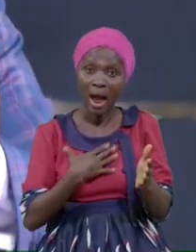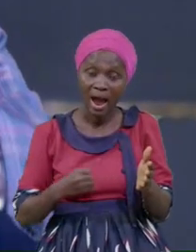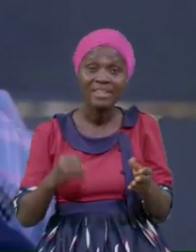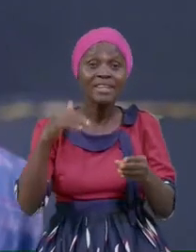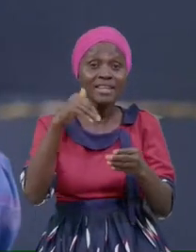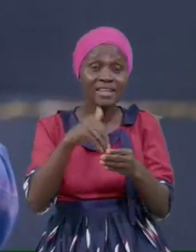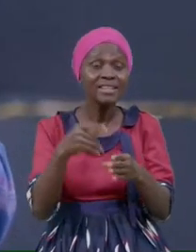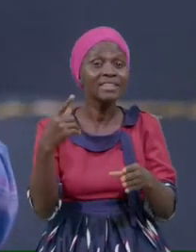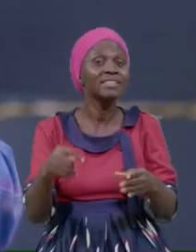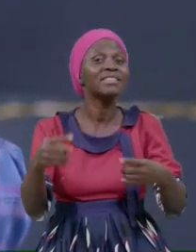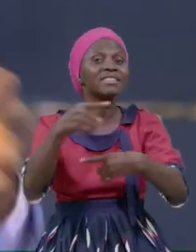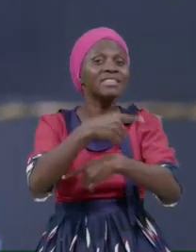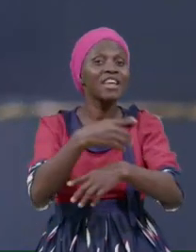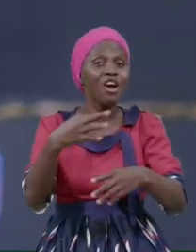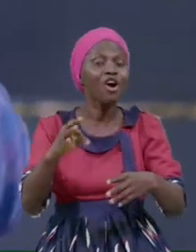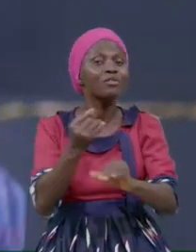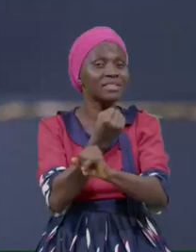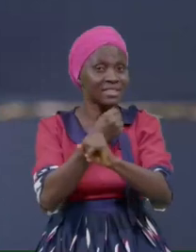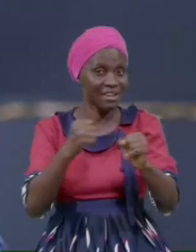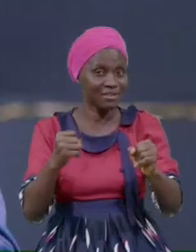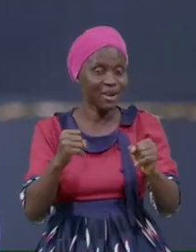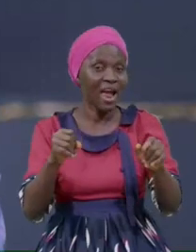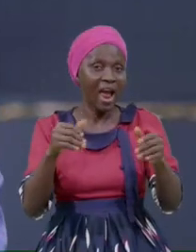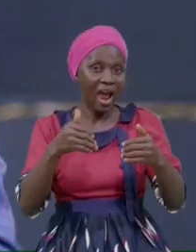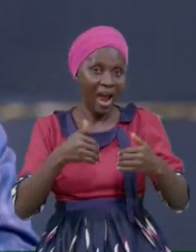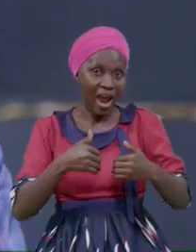salut, je t'ai secouru.